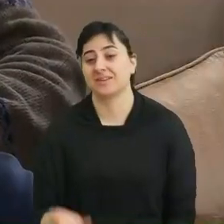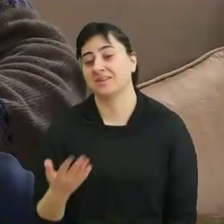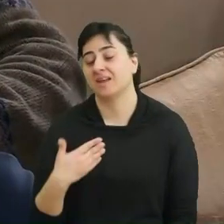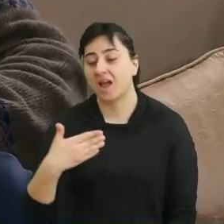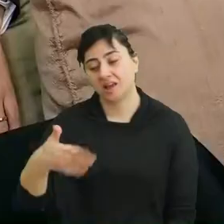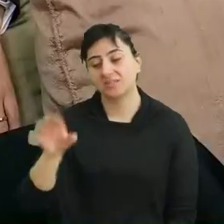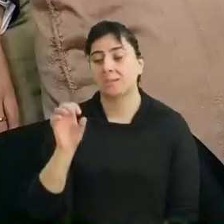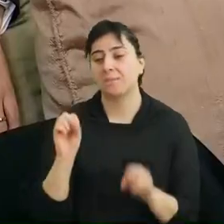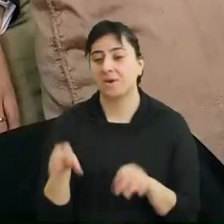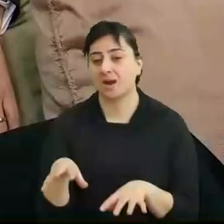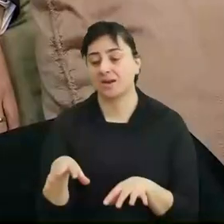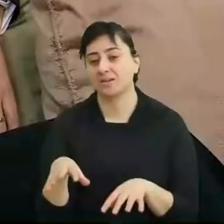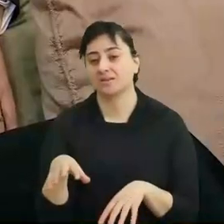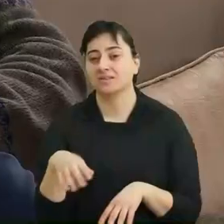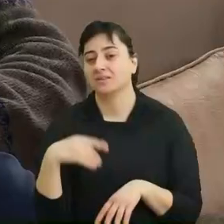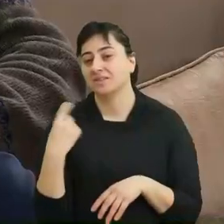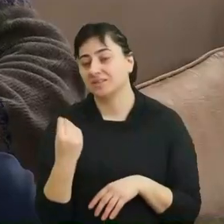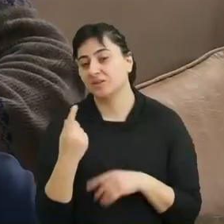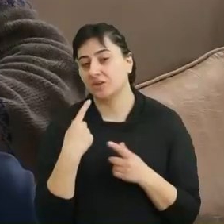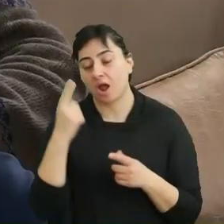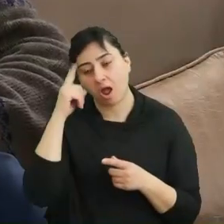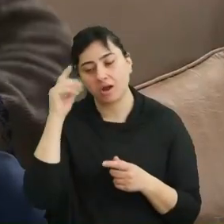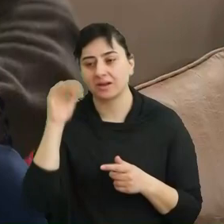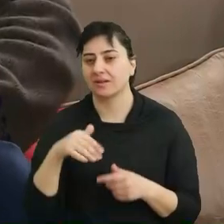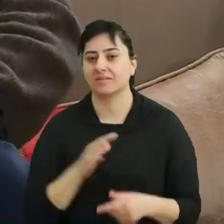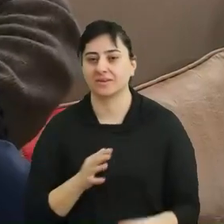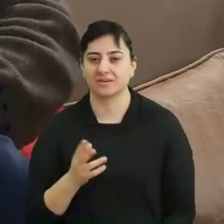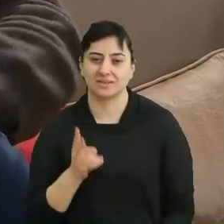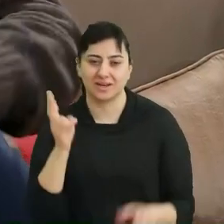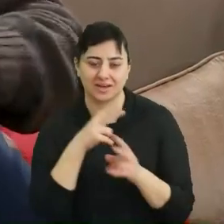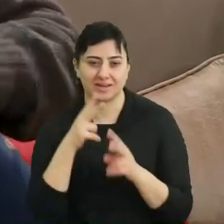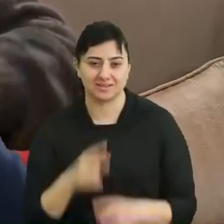Akışına bırak Kemal'im. Biricik'le konuşunca aklı başına gelir.